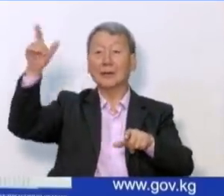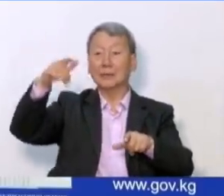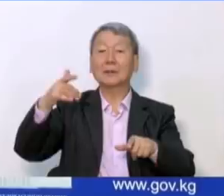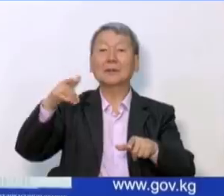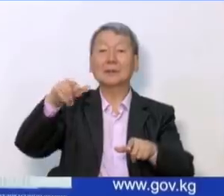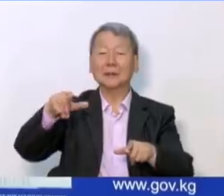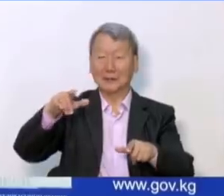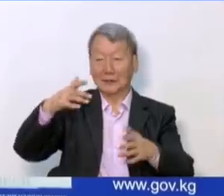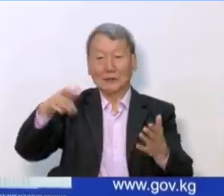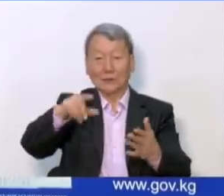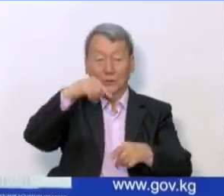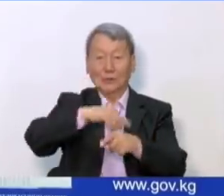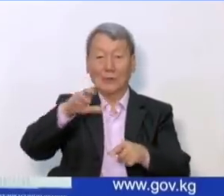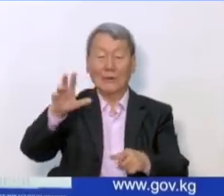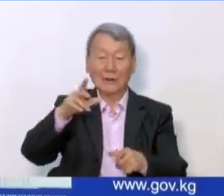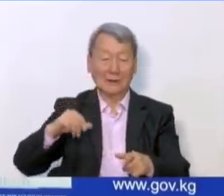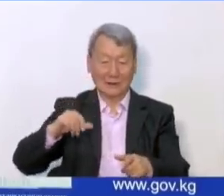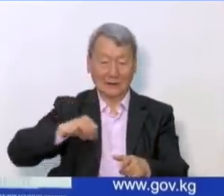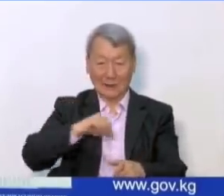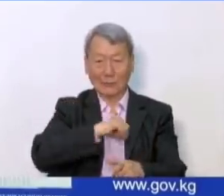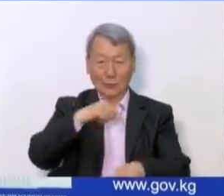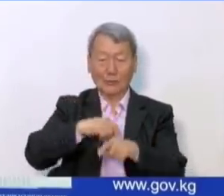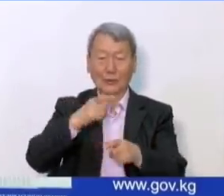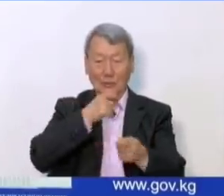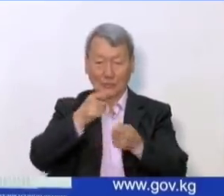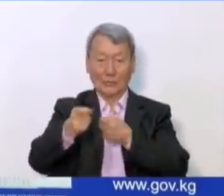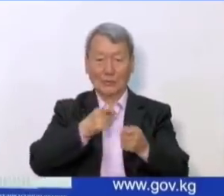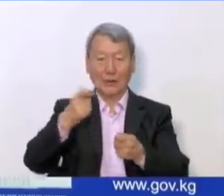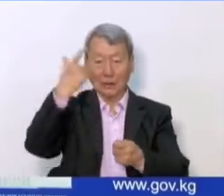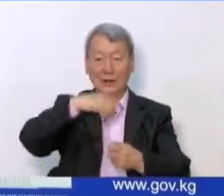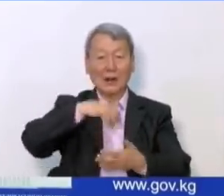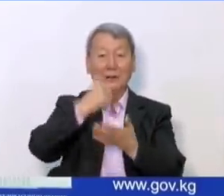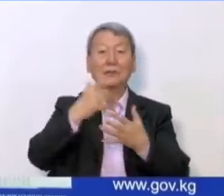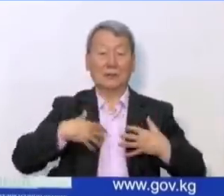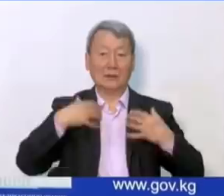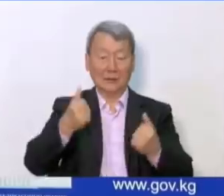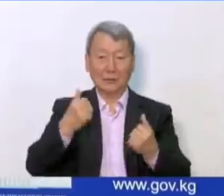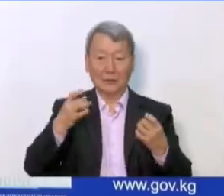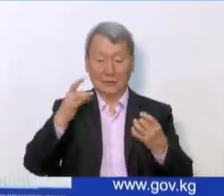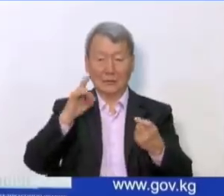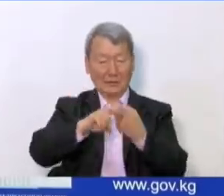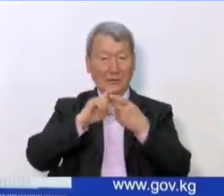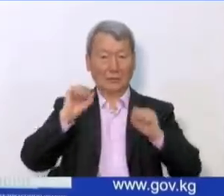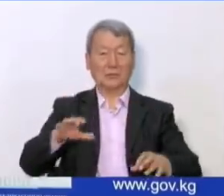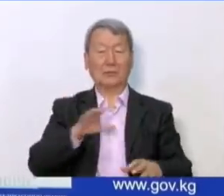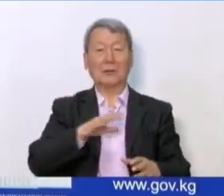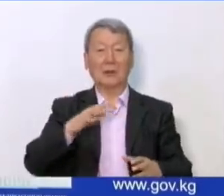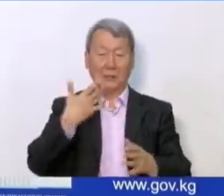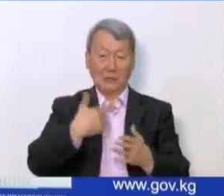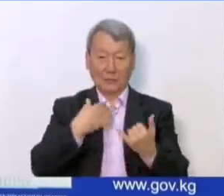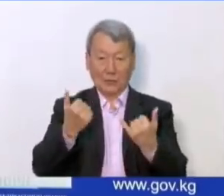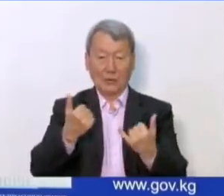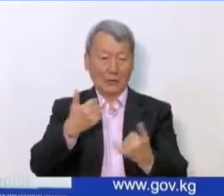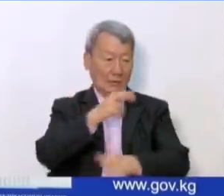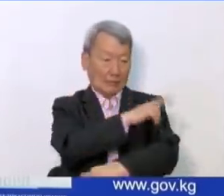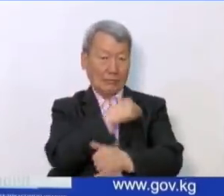ушул жерден кичине өзлөрүнө мындай ыңгайсыздык болуп, ден соолугуна чоң коркунуч болуп мына бүгүнкү күндө биздин